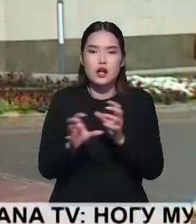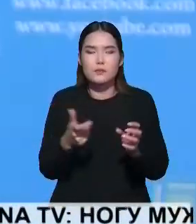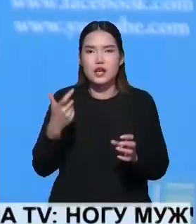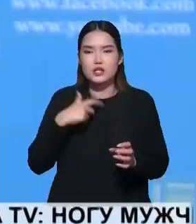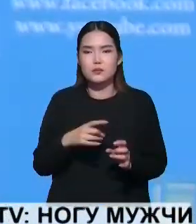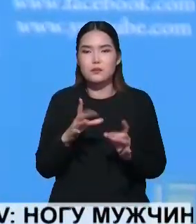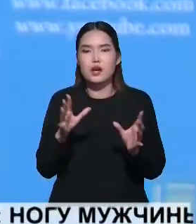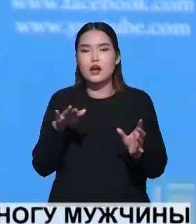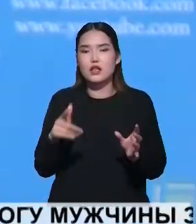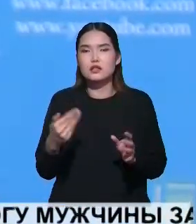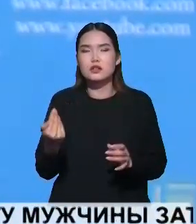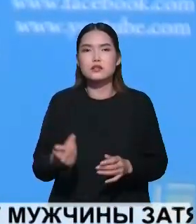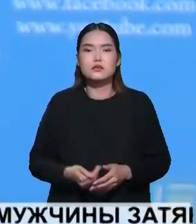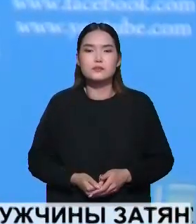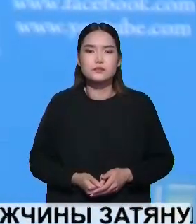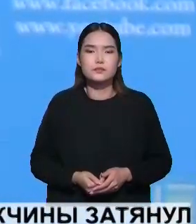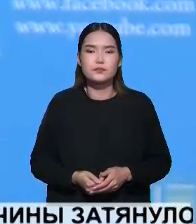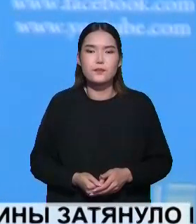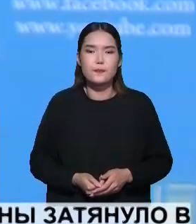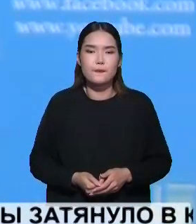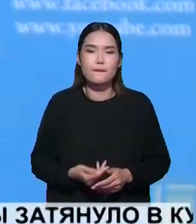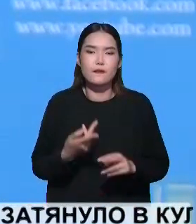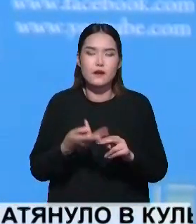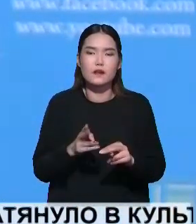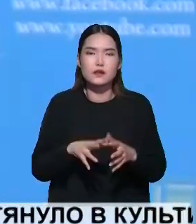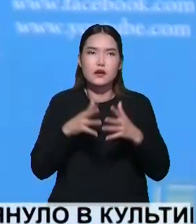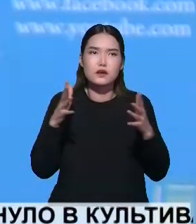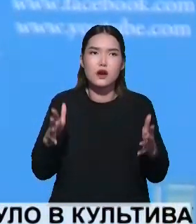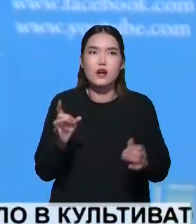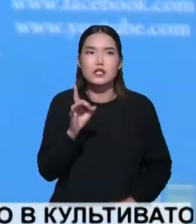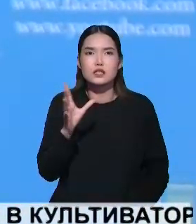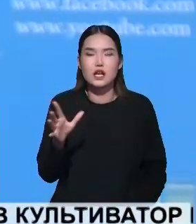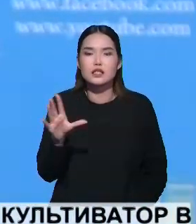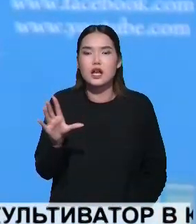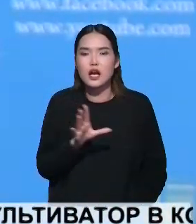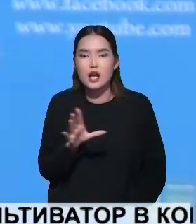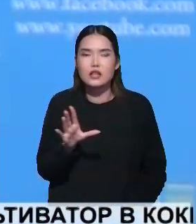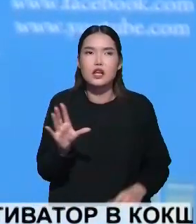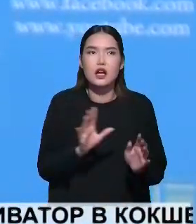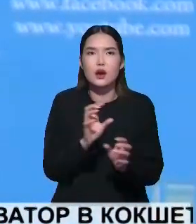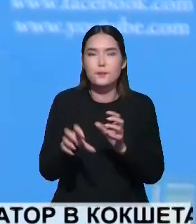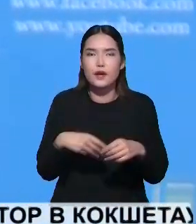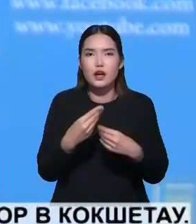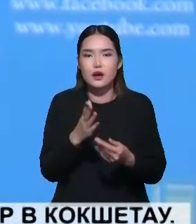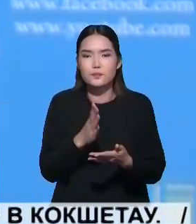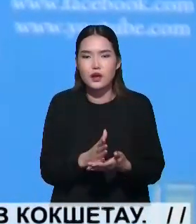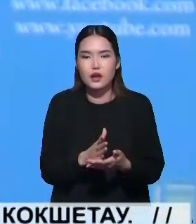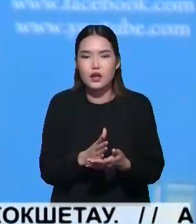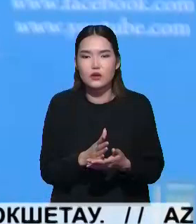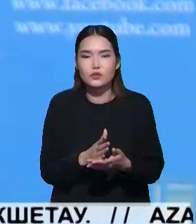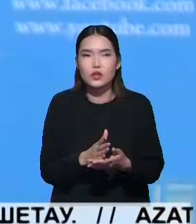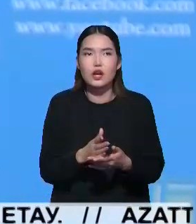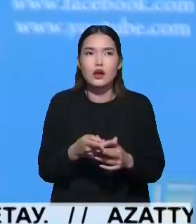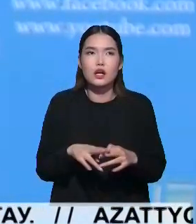деньги. 2,9 триллиона, из них 2 триллиона потрачено на приобретение локомотивов, пассажирских вагонов